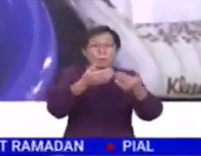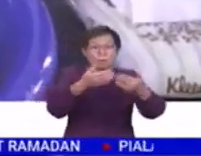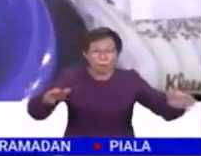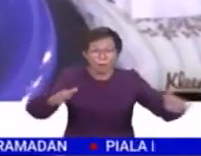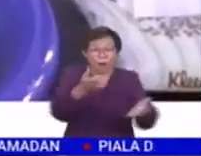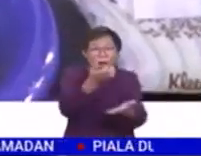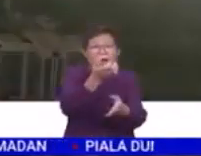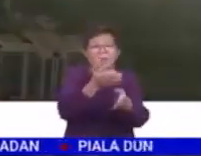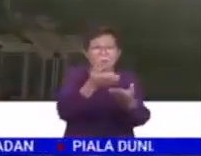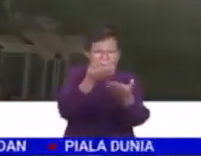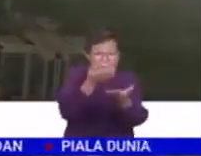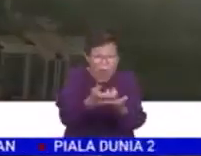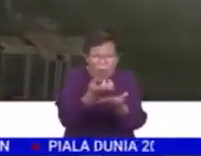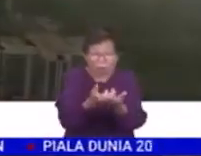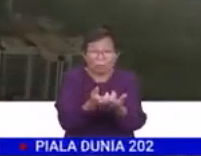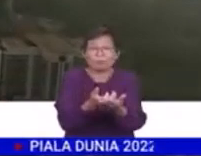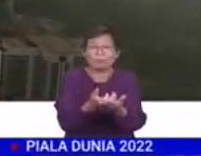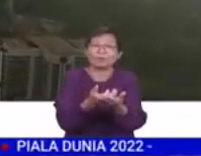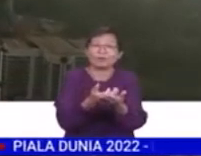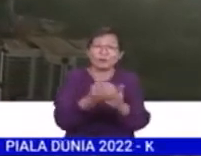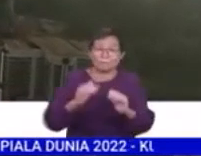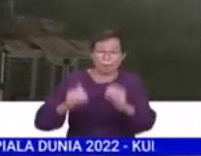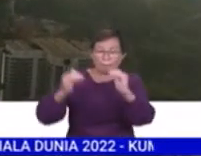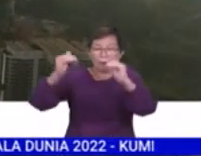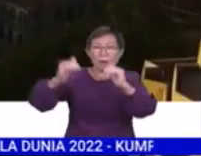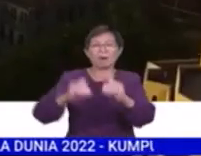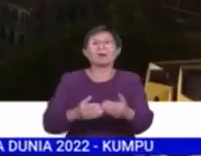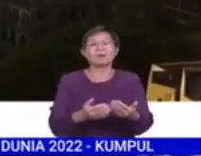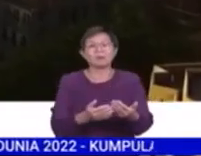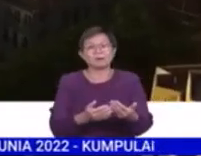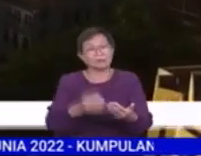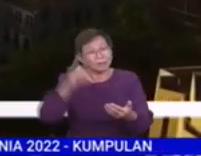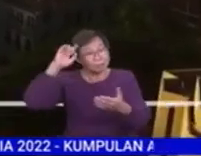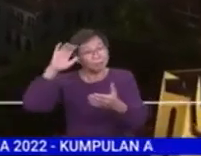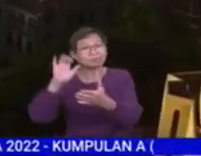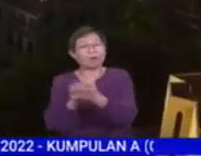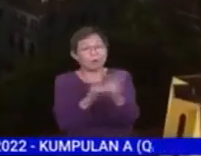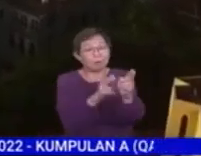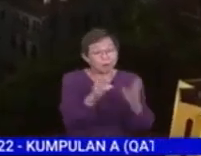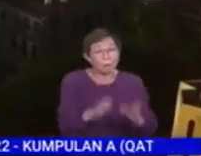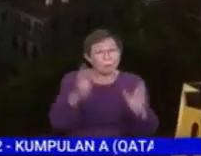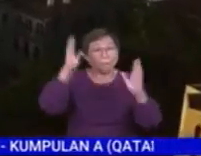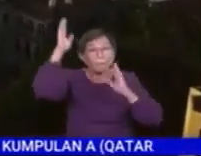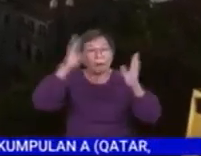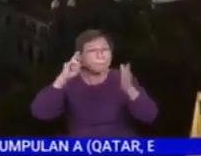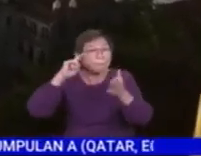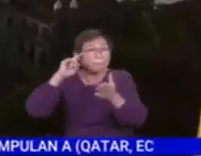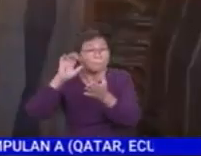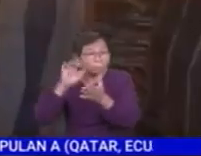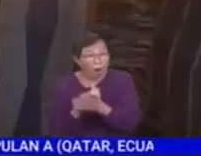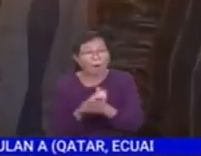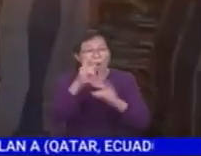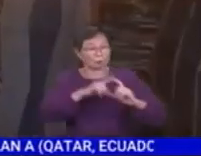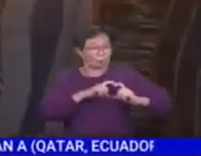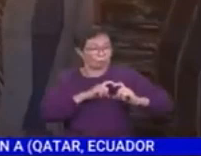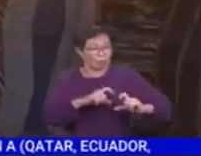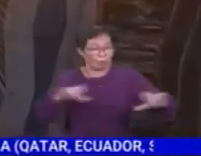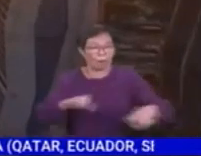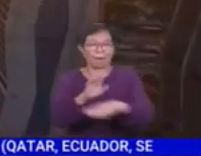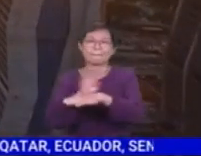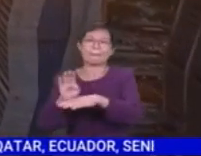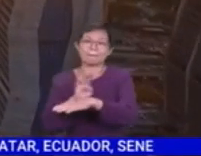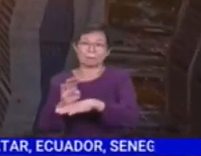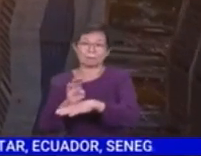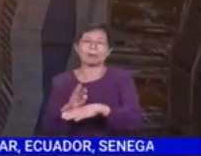secara berperingkat. Pertumbuhan positif itu memberi keyakinan kepada usahawan tempatan untuk komited melaksanakan perniagaan